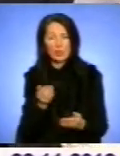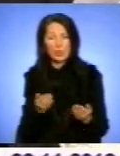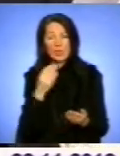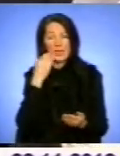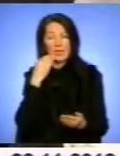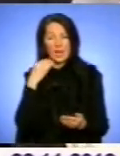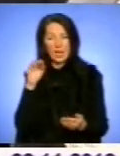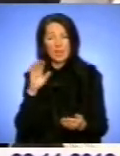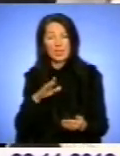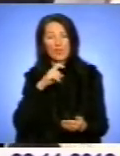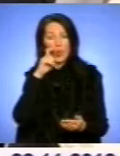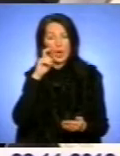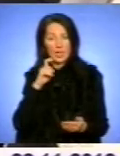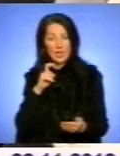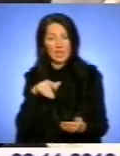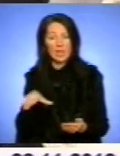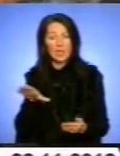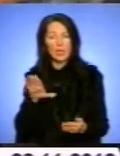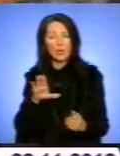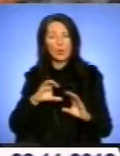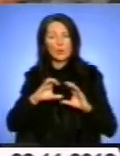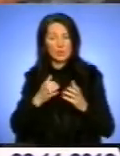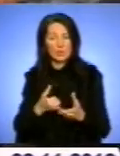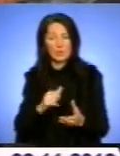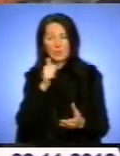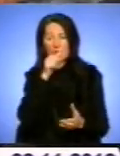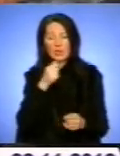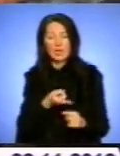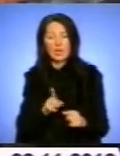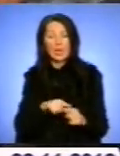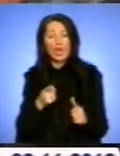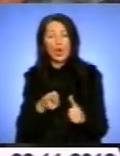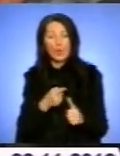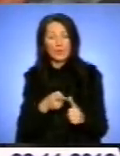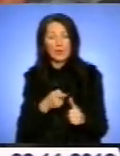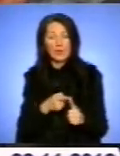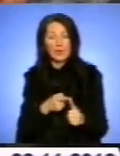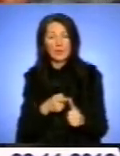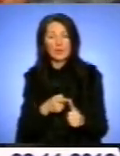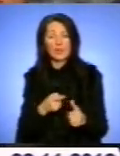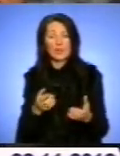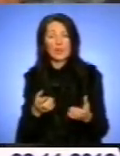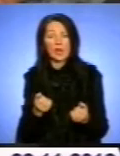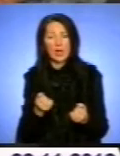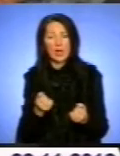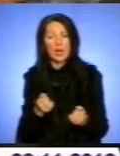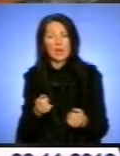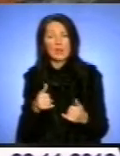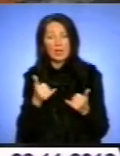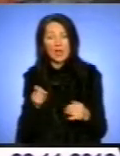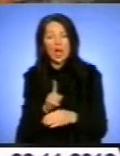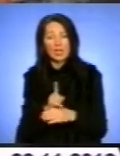найкраще в Україні і у світі. Рік, який ознаменувався, зокрема, і для Тернополя, і для